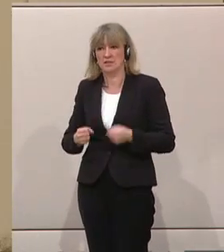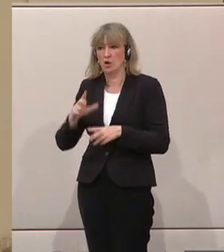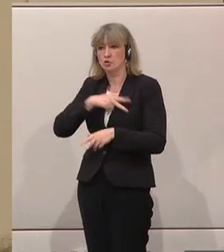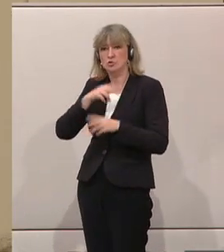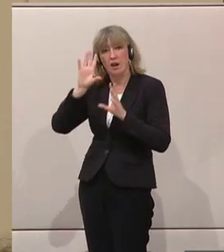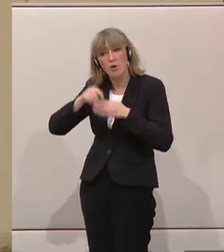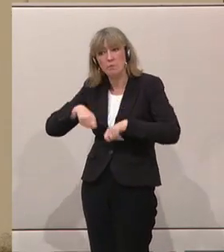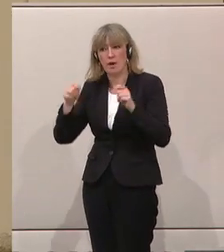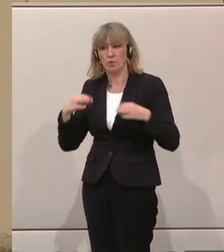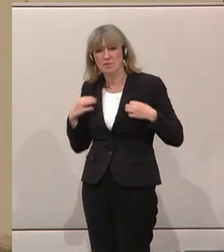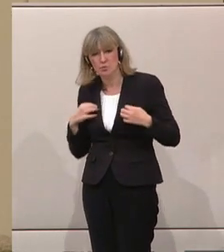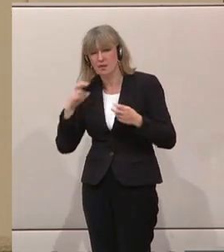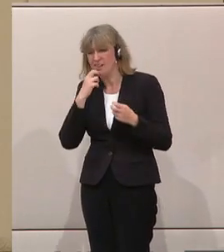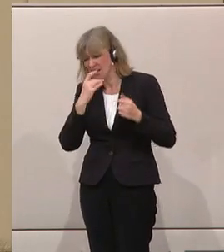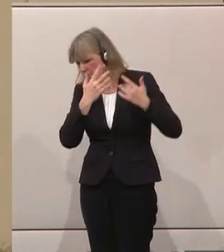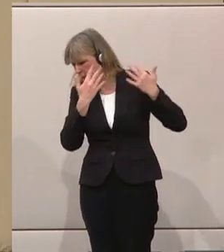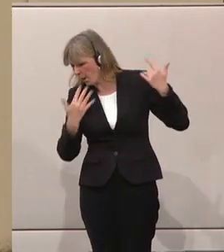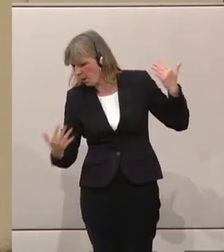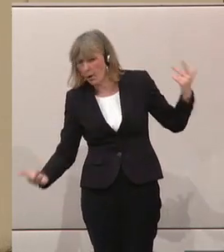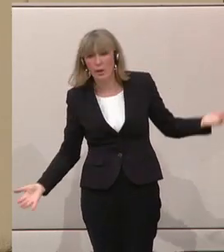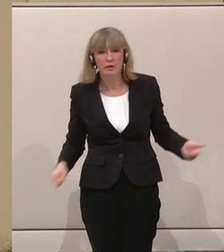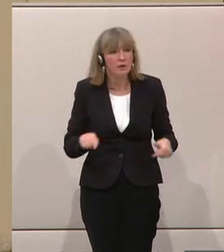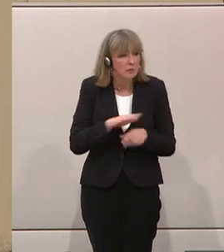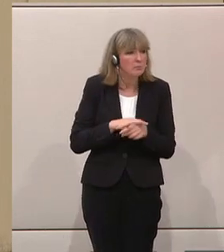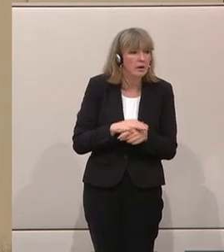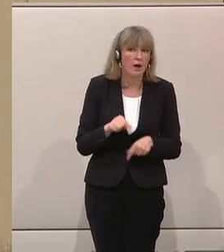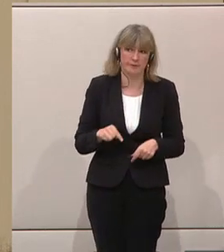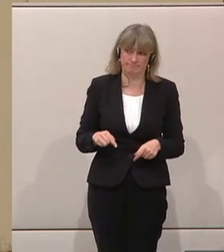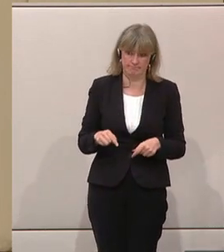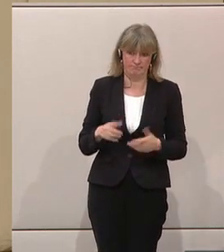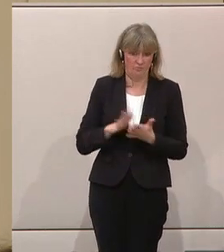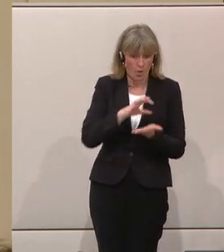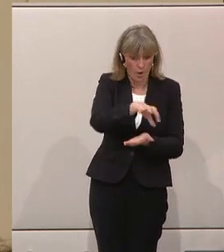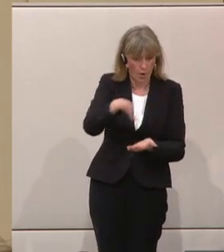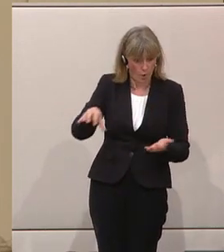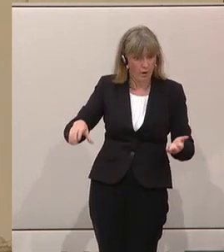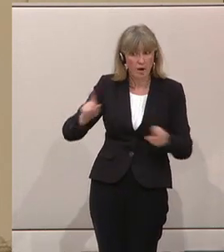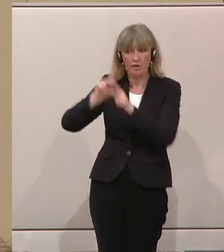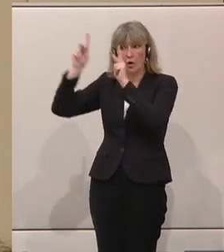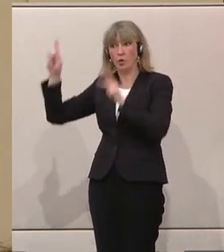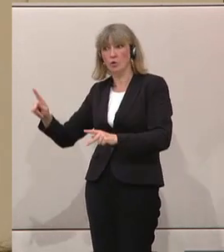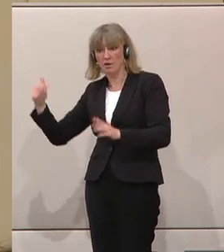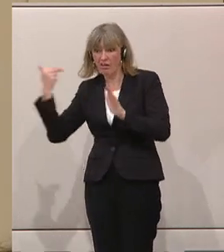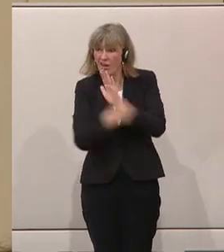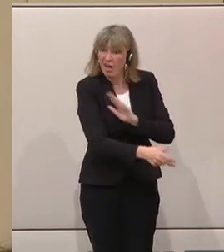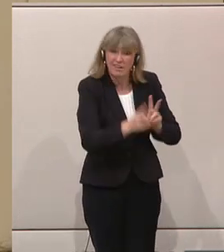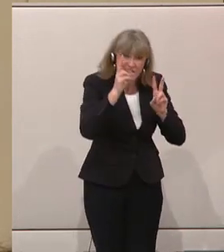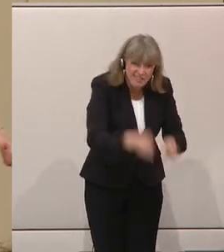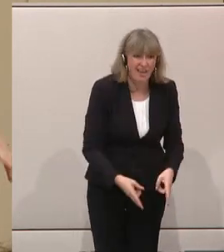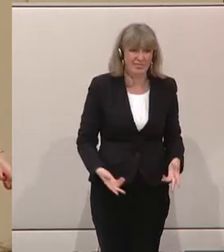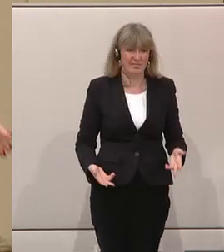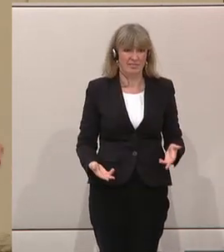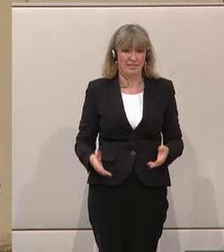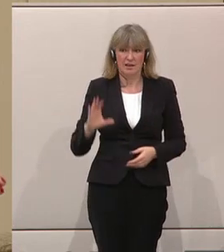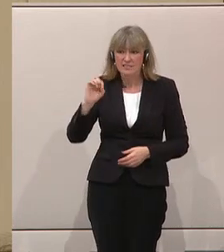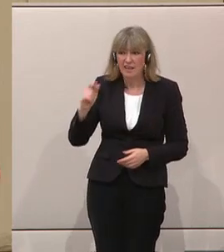Wohnbau, Gesundheit und Energie, all das sind Bereiche, die dezidiert auf lokaler Ebene von Konzernklagen bedroht sind.